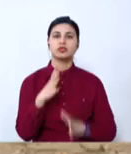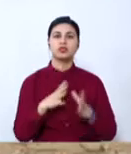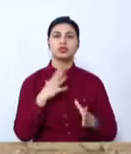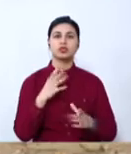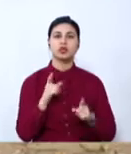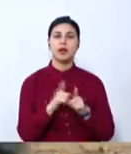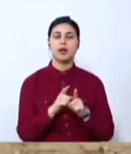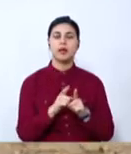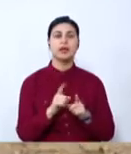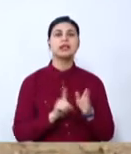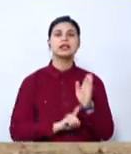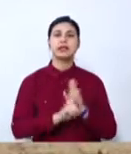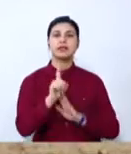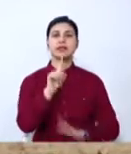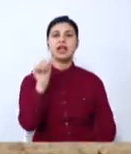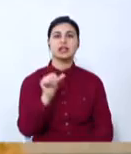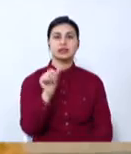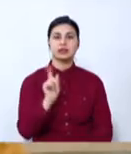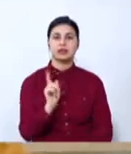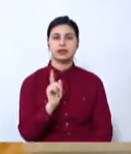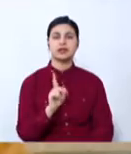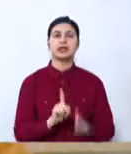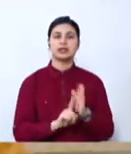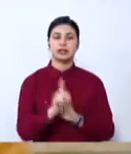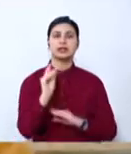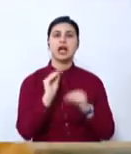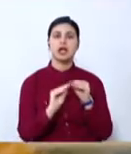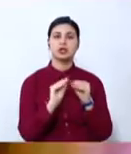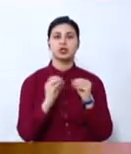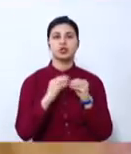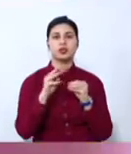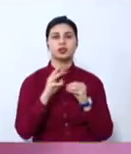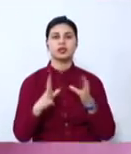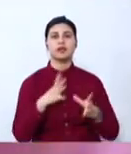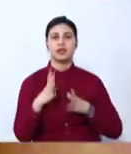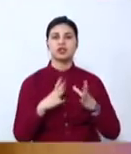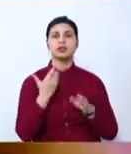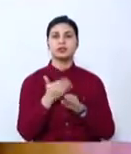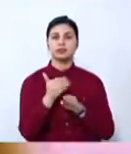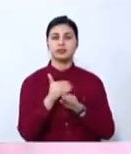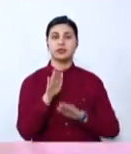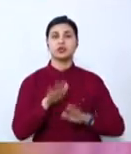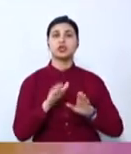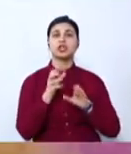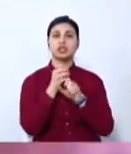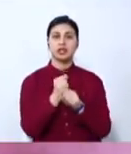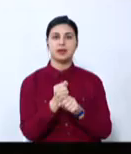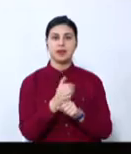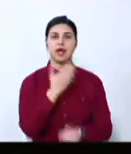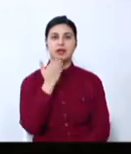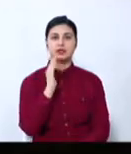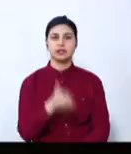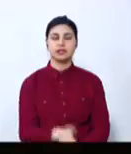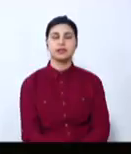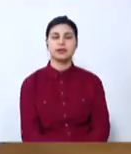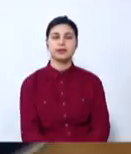ნუ ივარჯიშებთ თავიდანვე 1 საათით. დაიწყეთ 10-15 წუთიანი ვარჯიშებით. Წონაში კლების პროცესი ბევრად